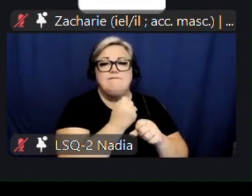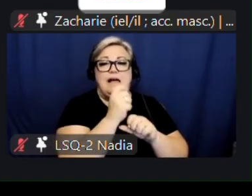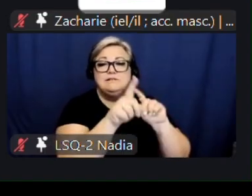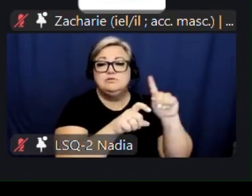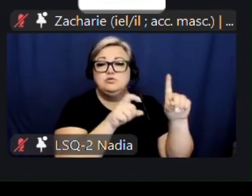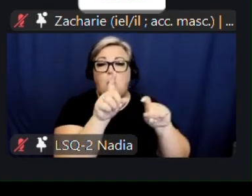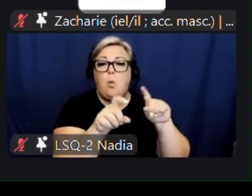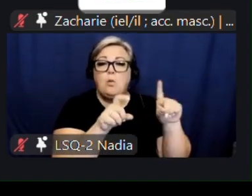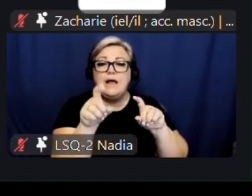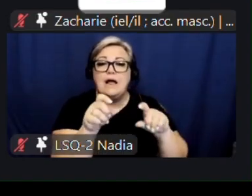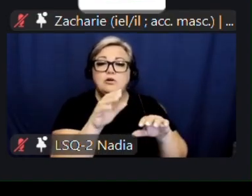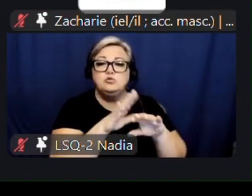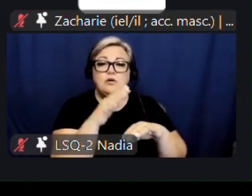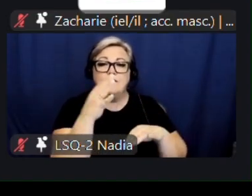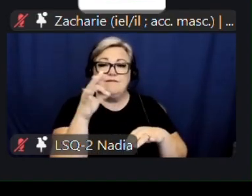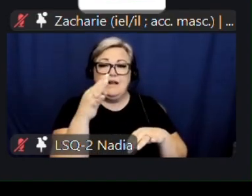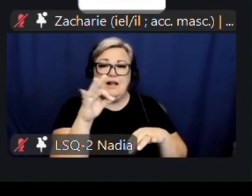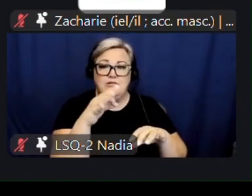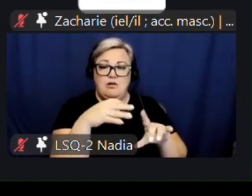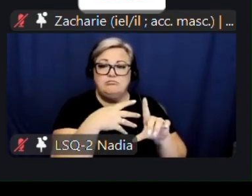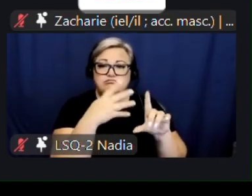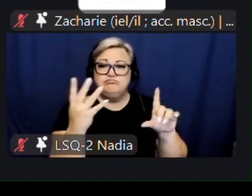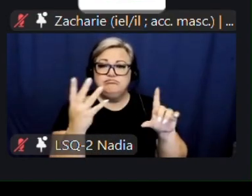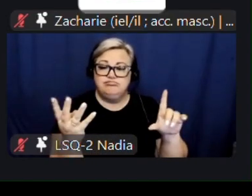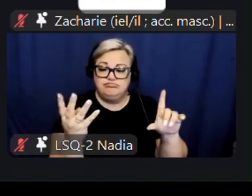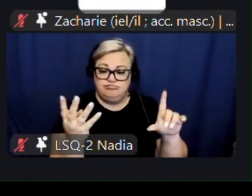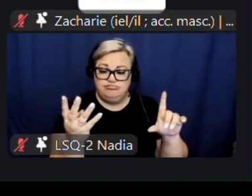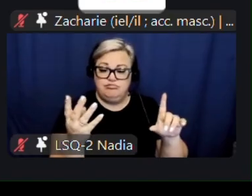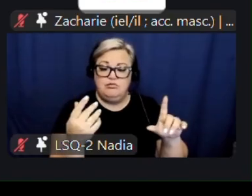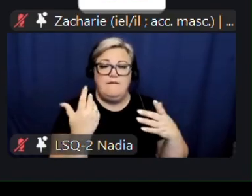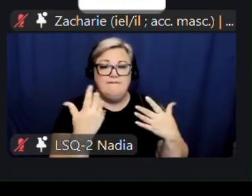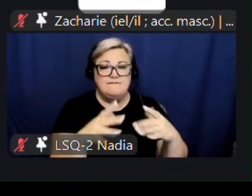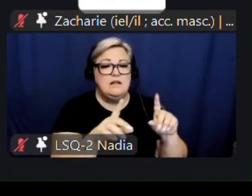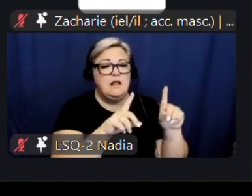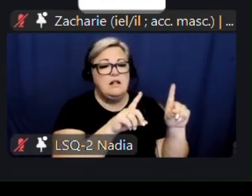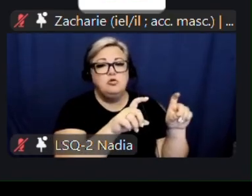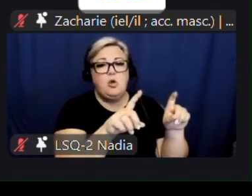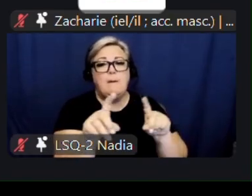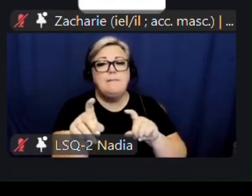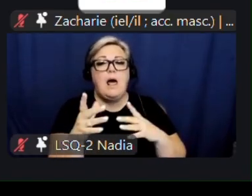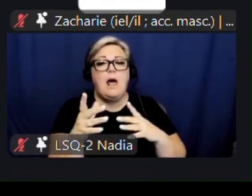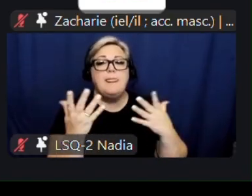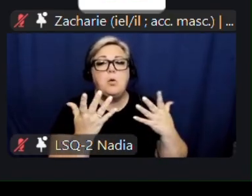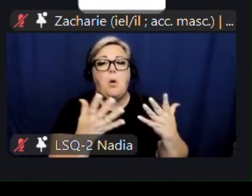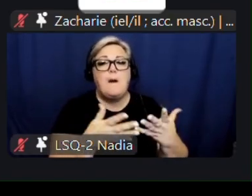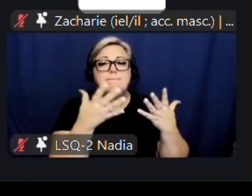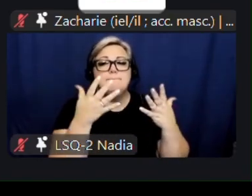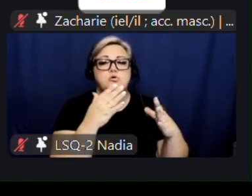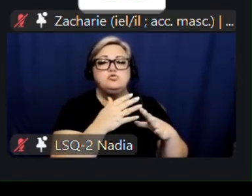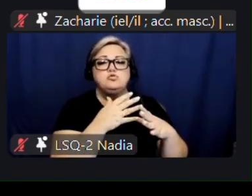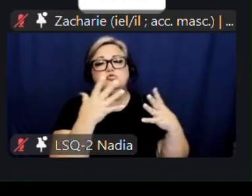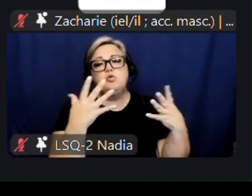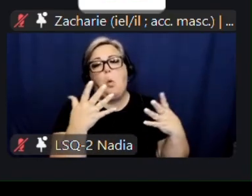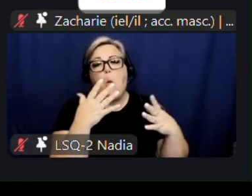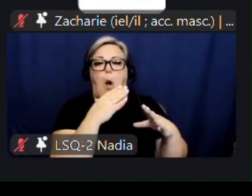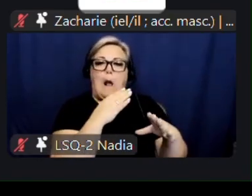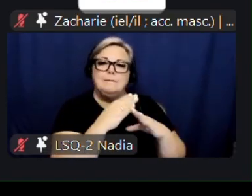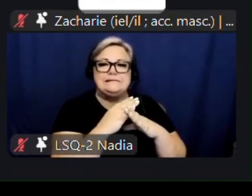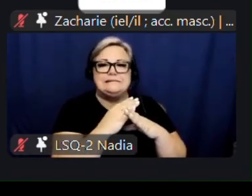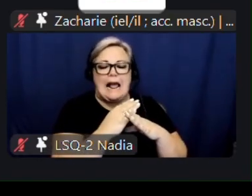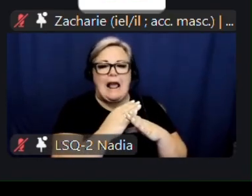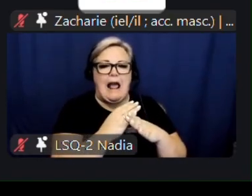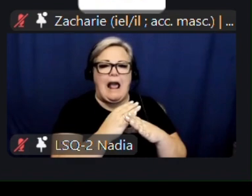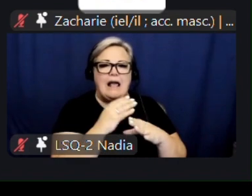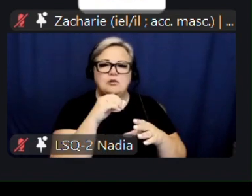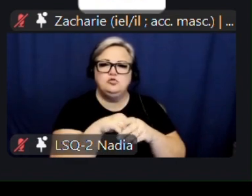sondage auprès des francophones de LGBTQIA+, et on leur a demandé quels étaient les plus grands obstacles que ces personnes rencontraient